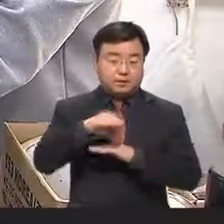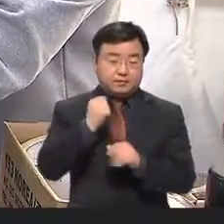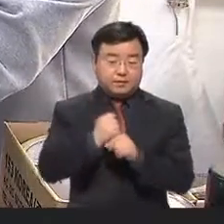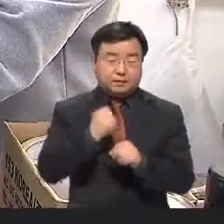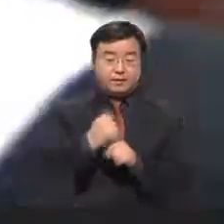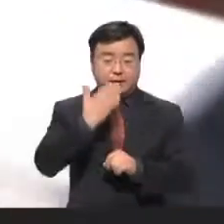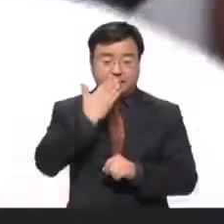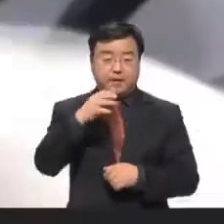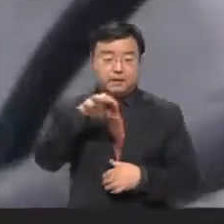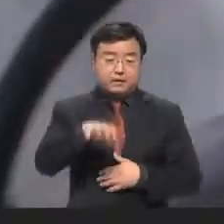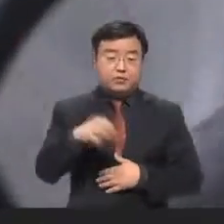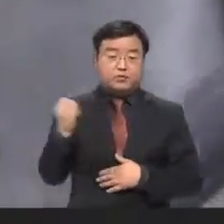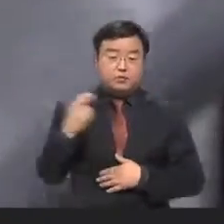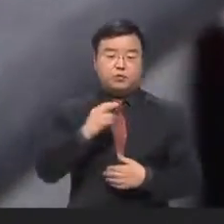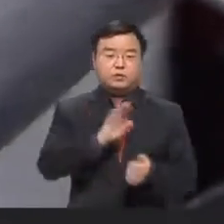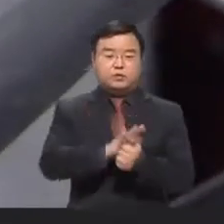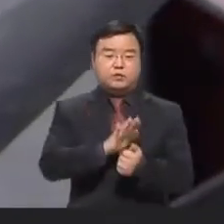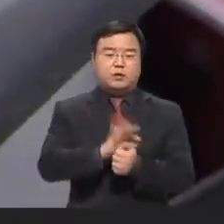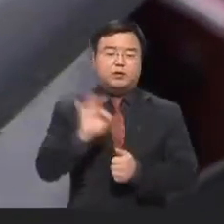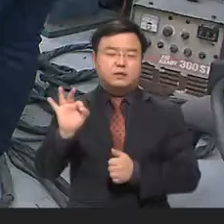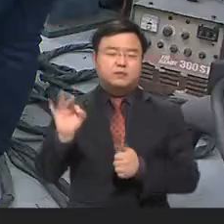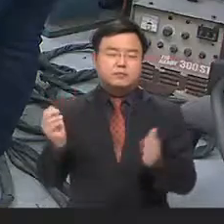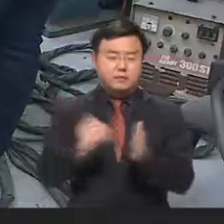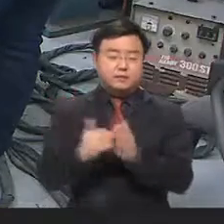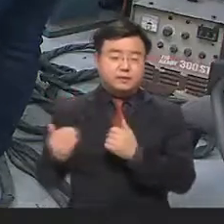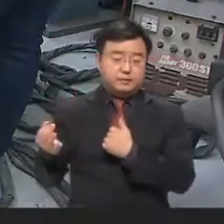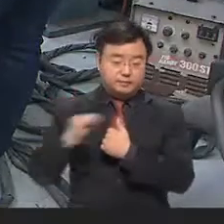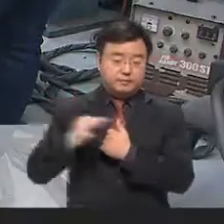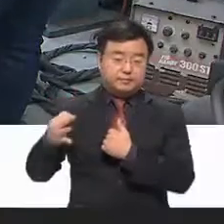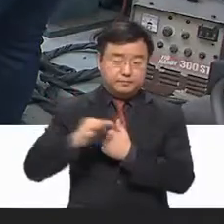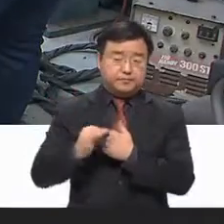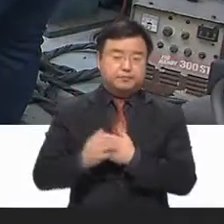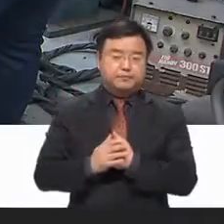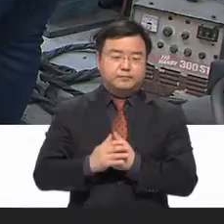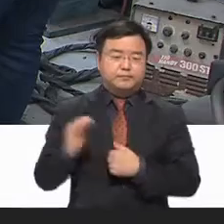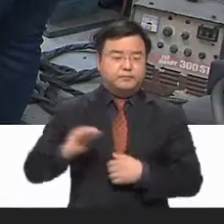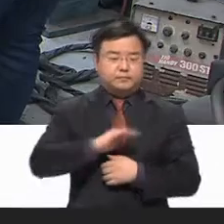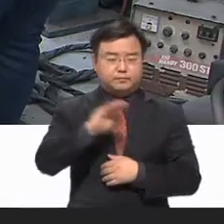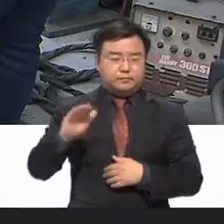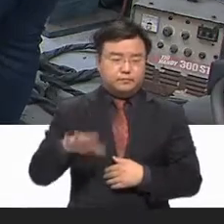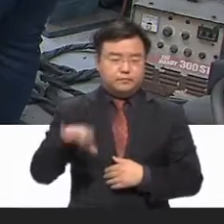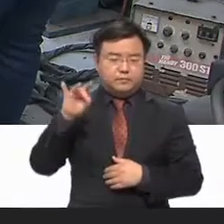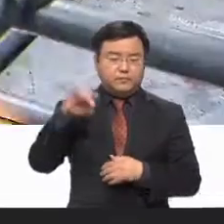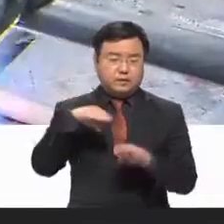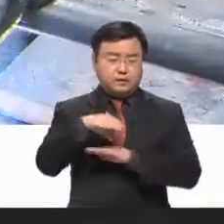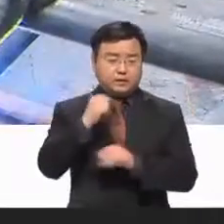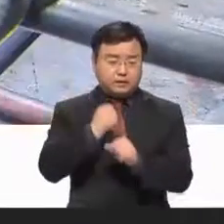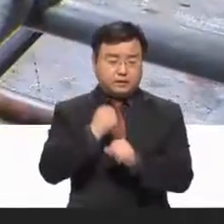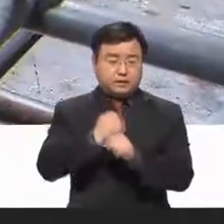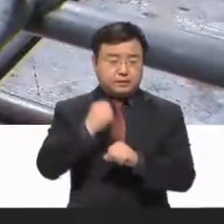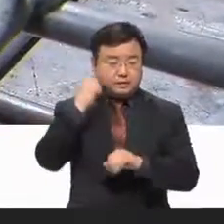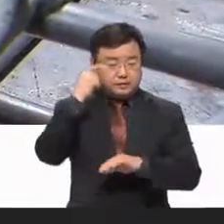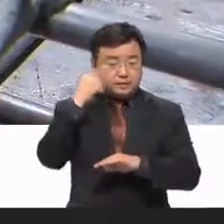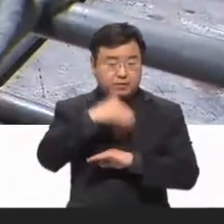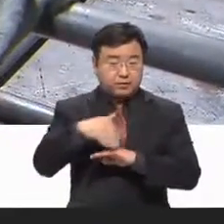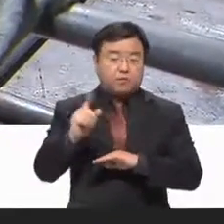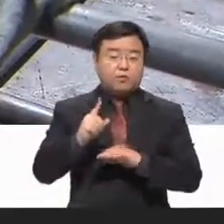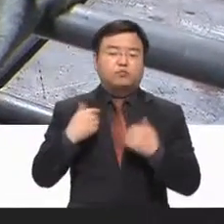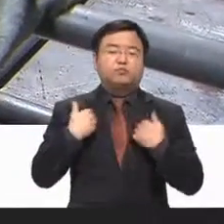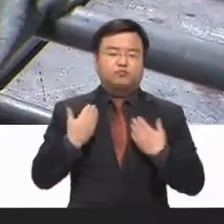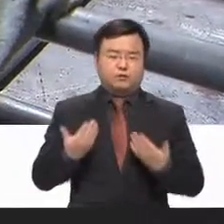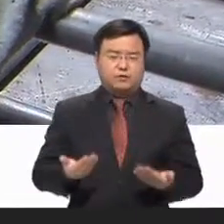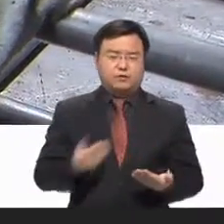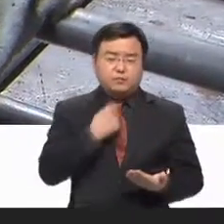있는 공간에다 지원금까지 받았습니다. 저희가 원래 차를 만들려고 할 때 휴학을 하고 만들 계획이었는데